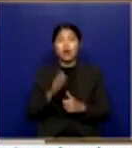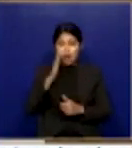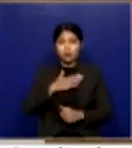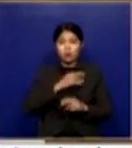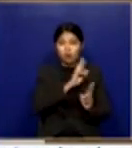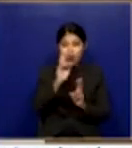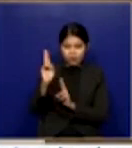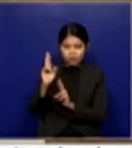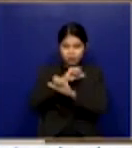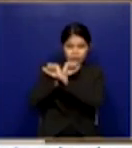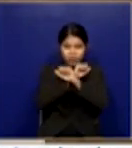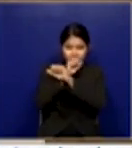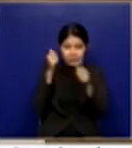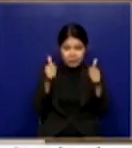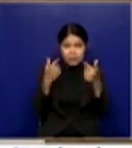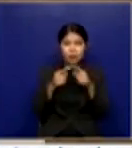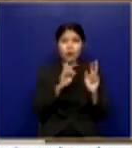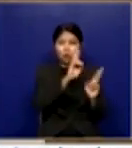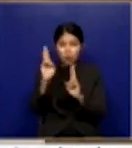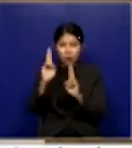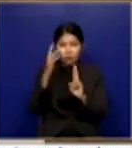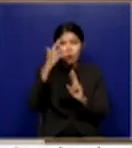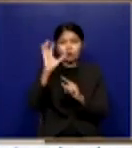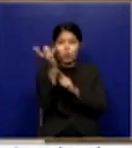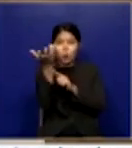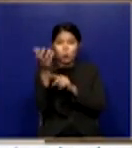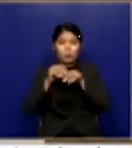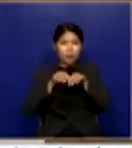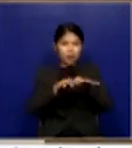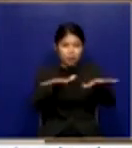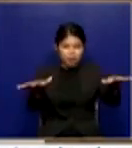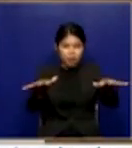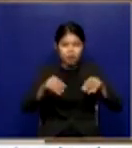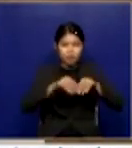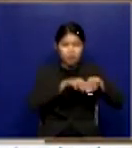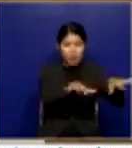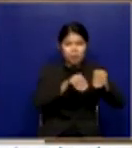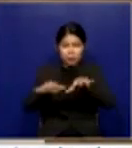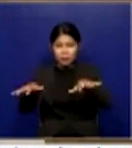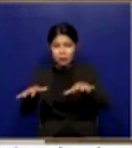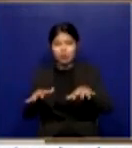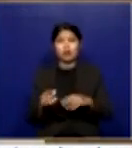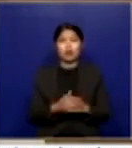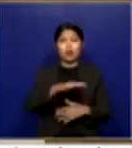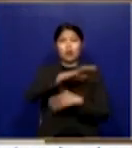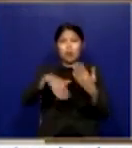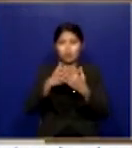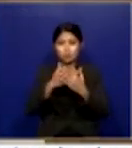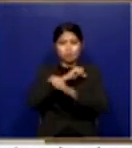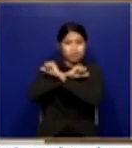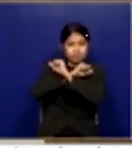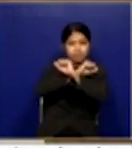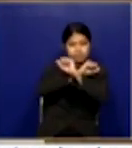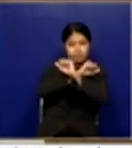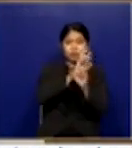ระมัดระวังแต่ว่าทุกภูมิภาคของโลกยังคงมีการถ้าระบาดมากอยู่นั้นทุกคนก็ต้องไม่ตกอยู่ในความ